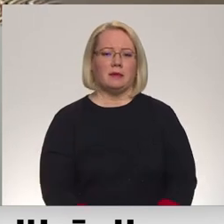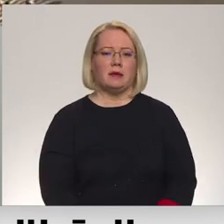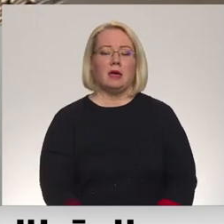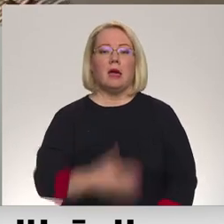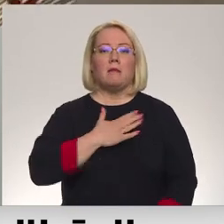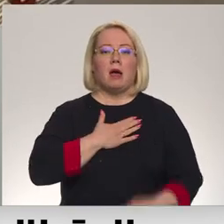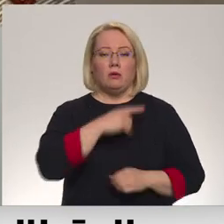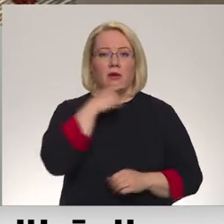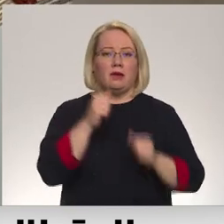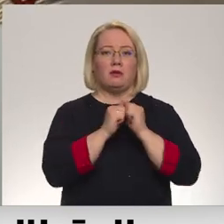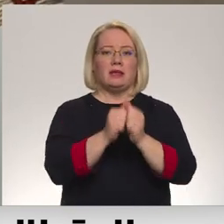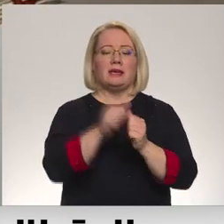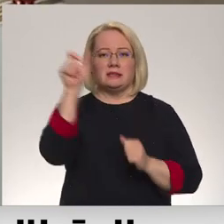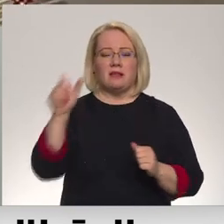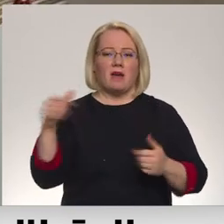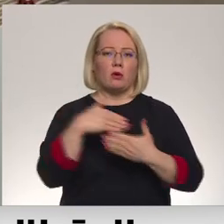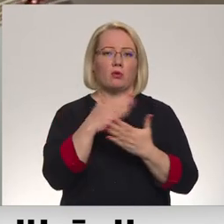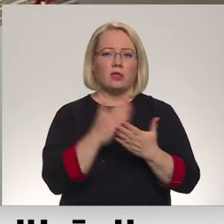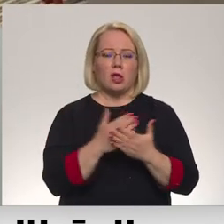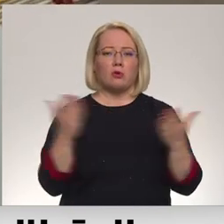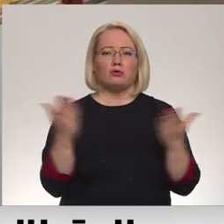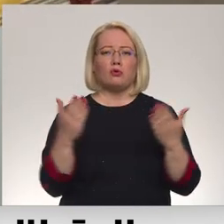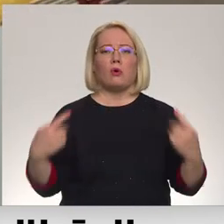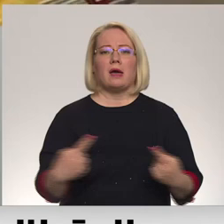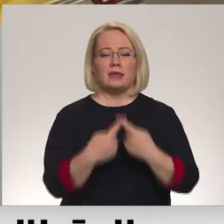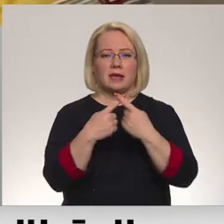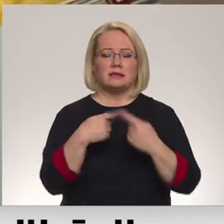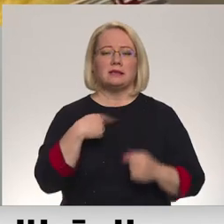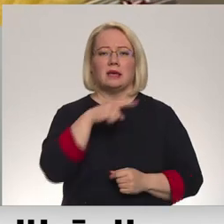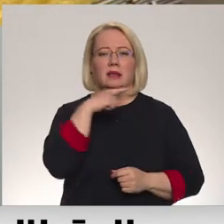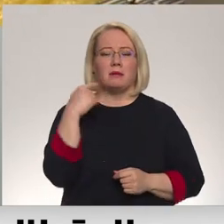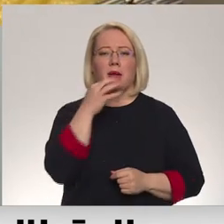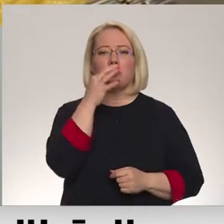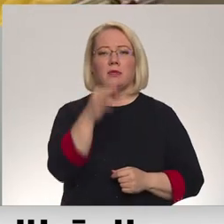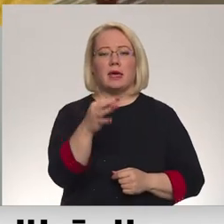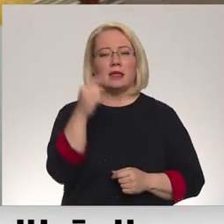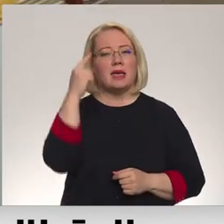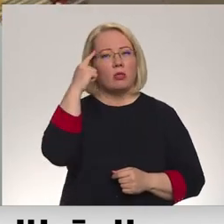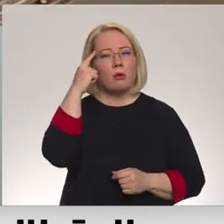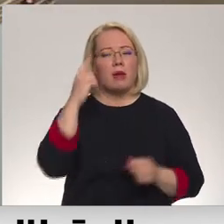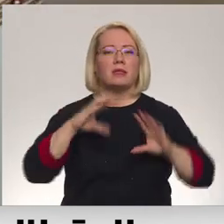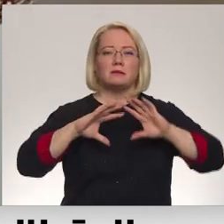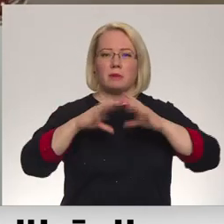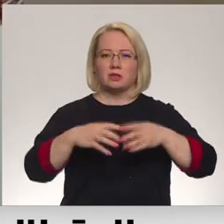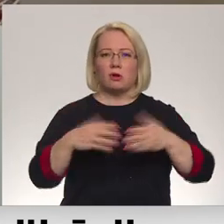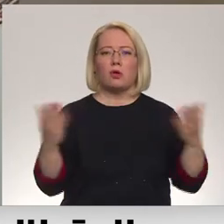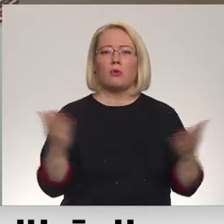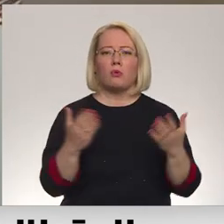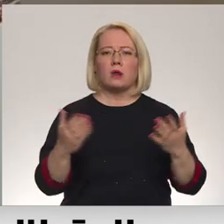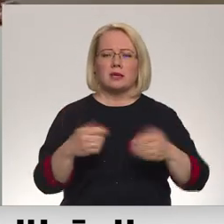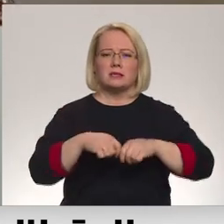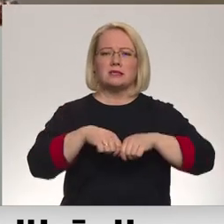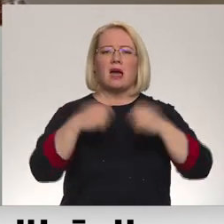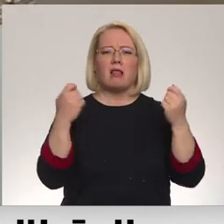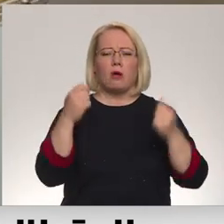Manu krievu līdzcilvēku daļai, uz kur tas varētu attiekties, es gribētu sacīt, iedomājieties pasauli, kurā ir salausts